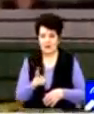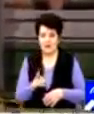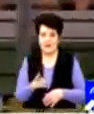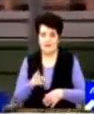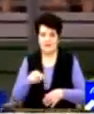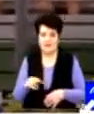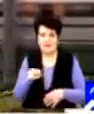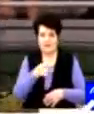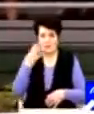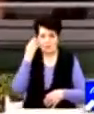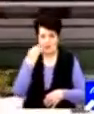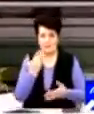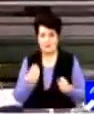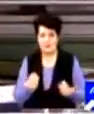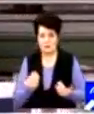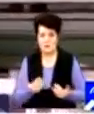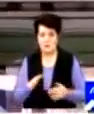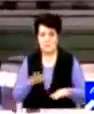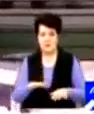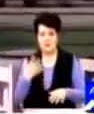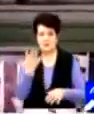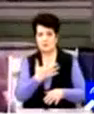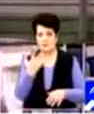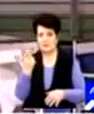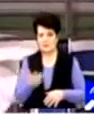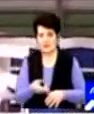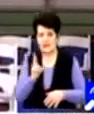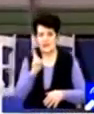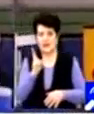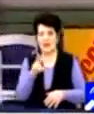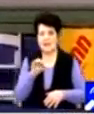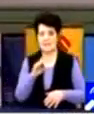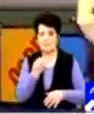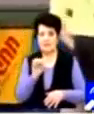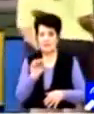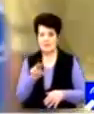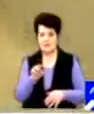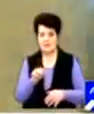din Republica Moldova se află acum pe locul 53 în clasamentul mondial.